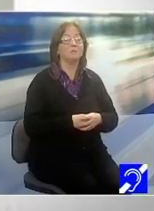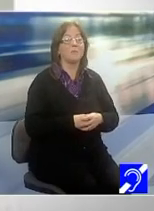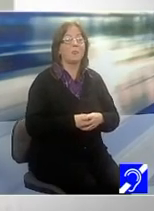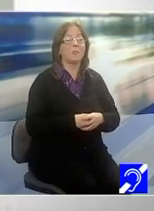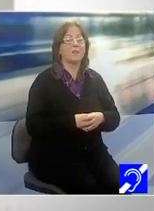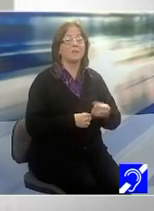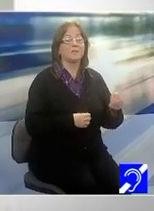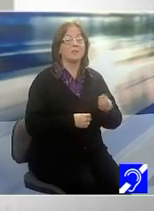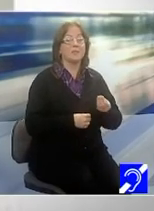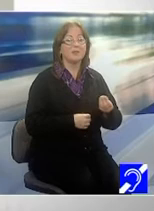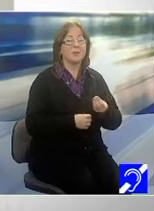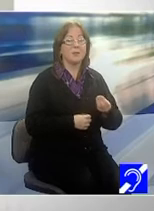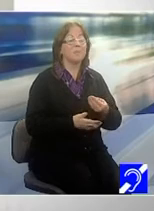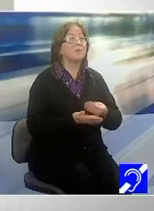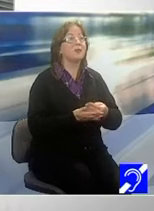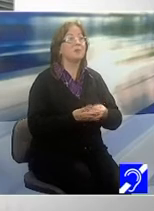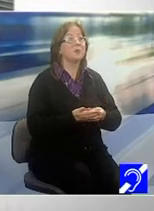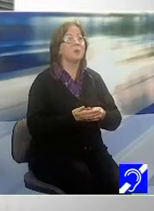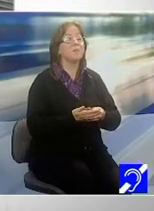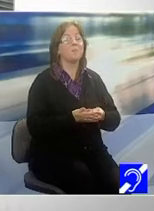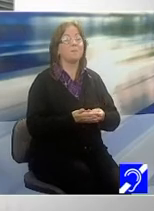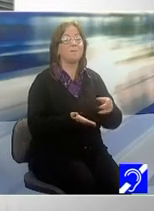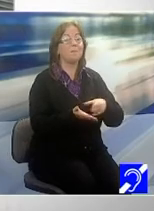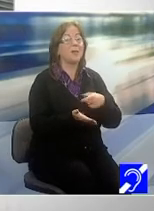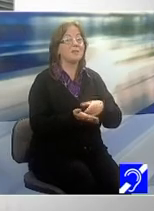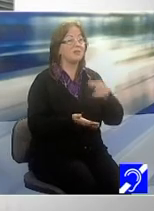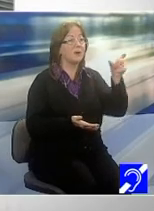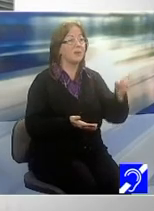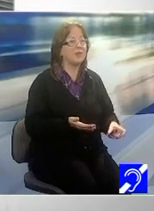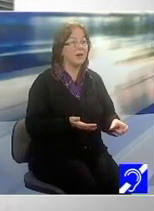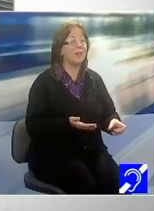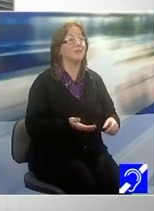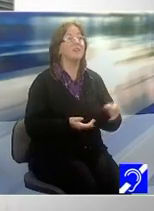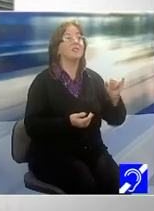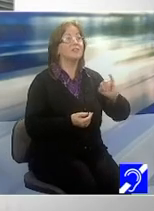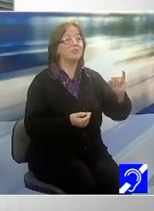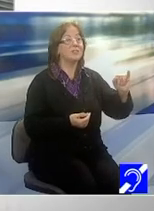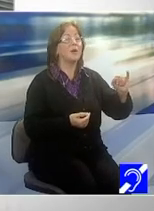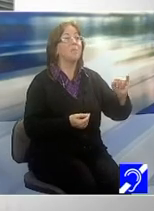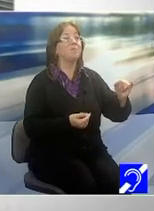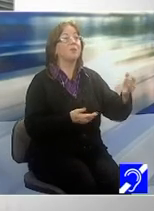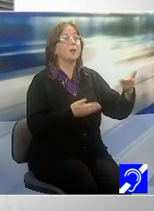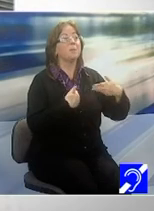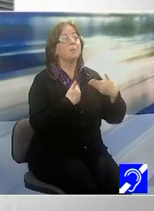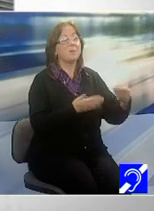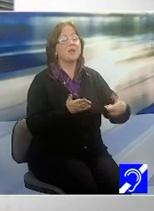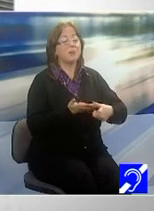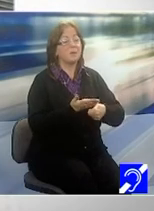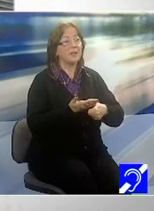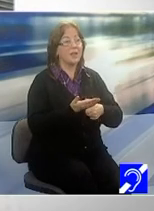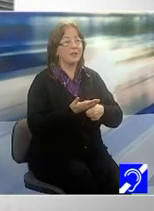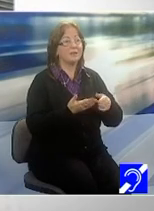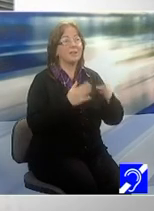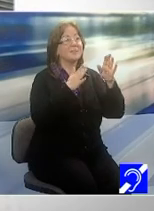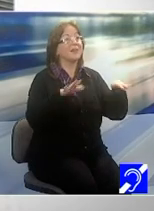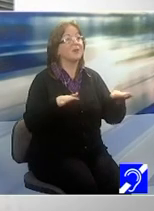o campanie adresată pensionarilor care cu ocazia Crăciunului să beneficieze de bilete reduse la maxim și